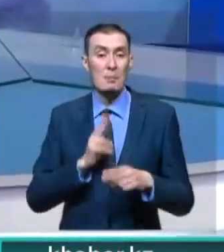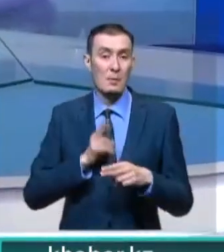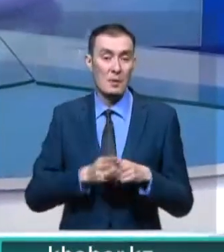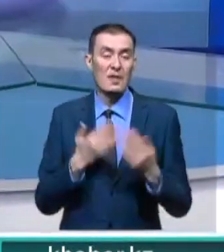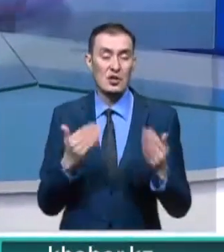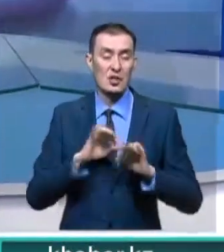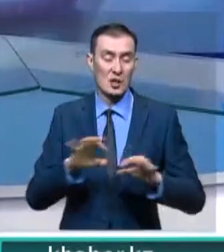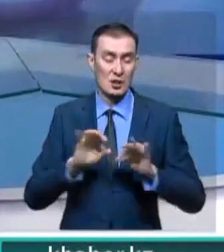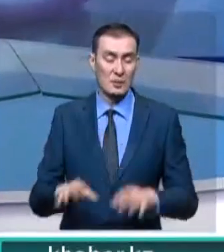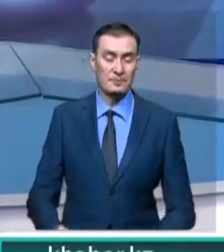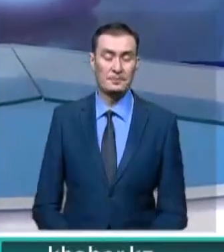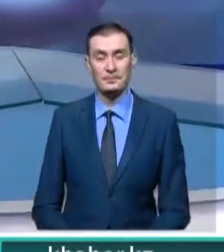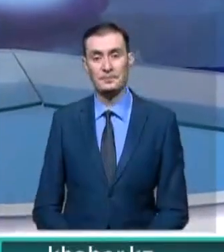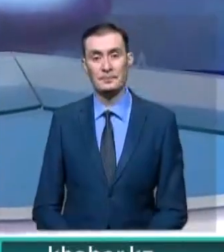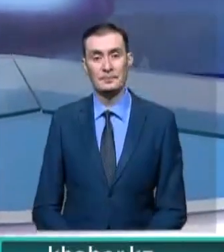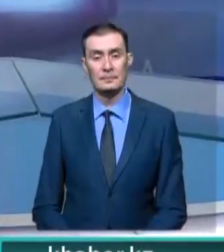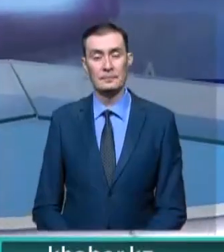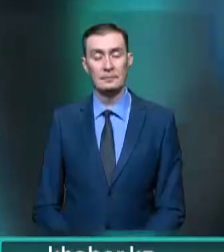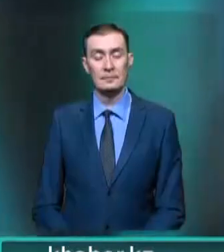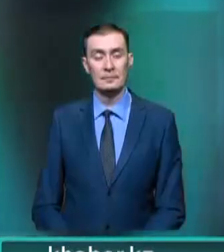расскажет Кристина Юсичева.